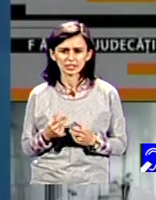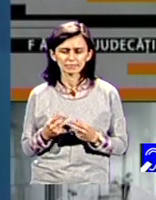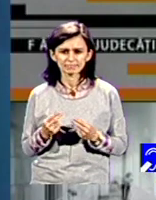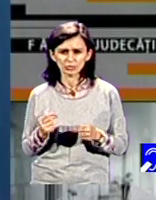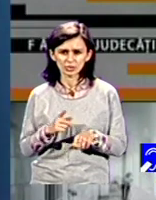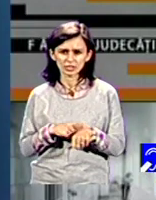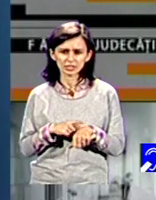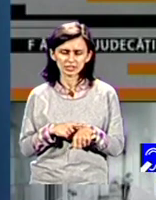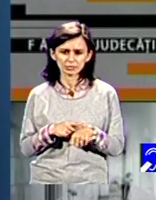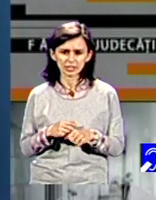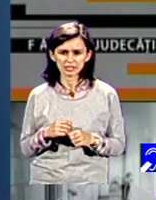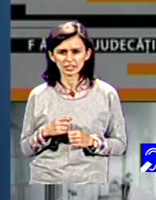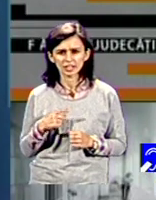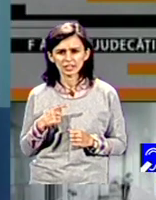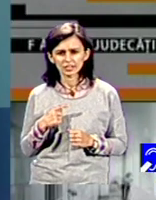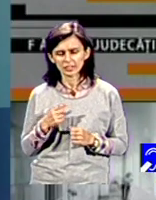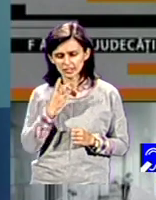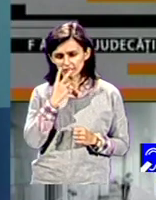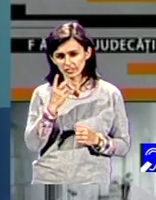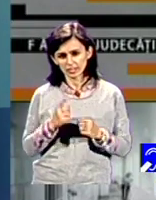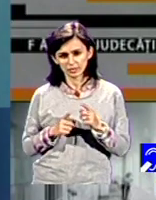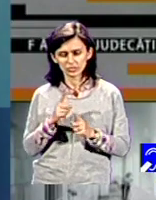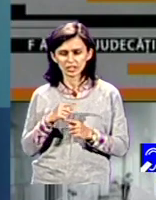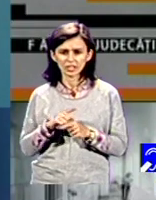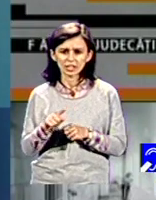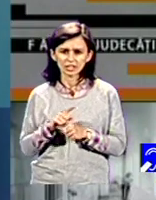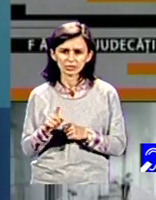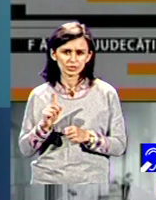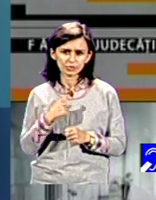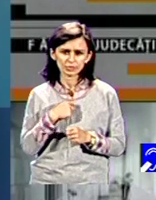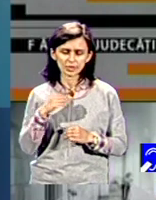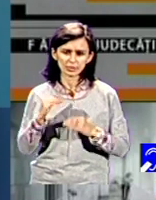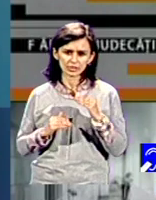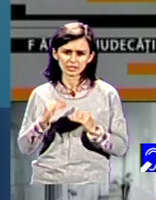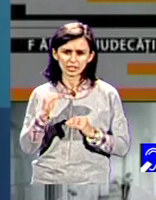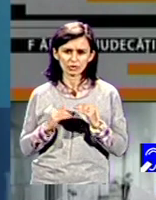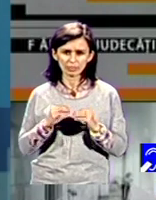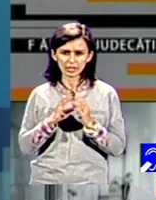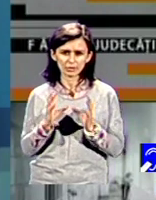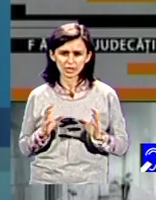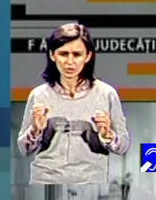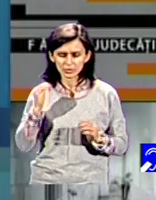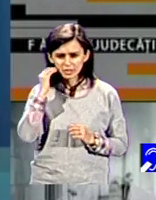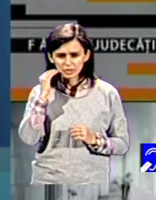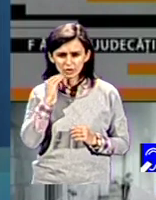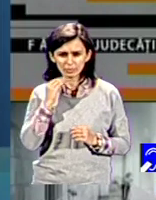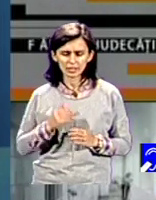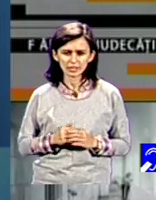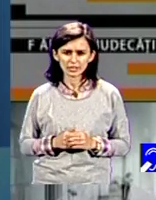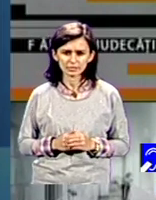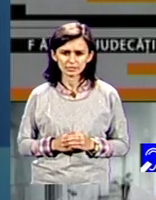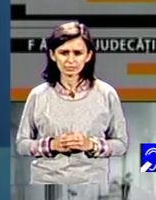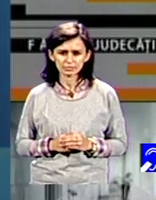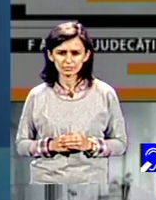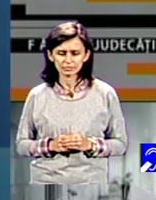lucruri nu ai compara mere cu pere mai compara România cu cu SUA Nu are nimic vă decapitarea Publice al nostru și despre